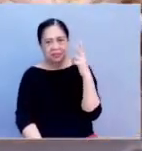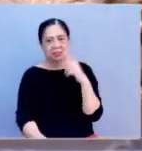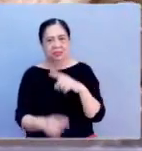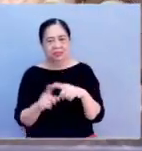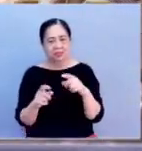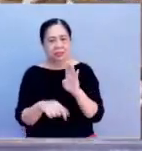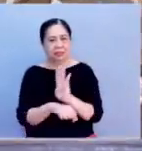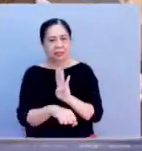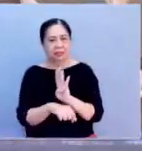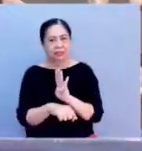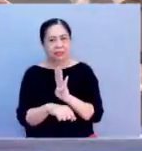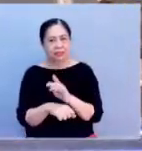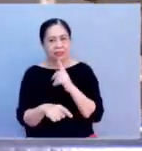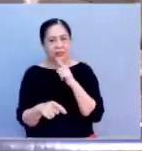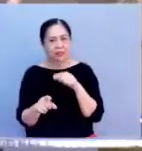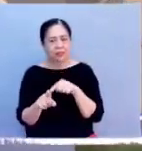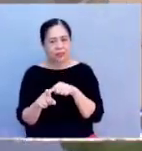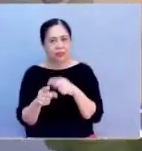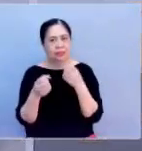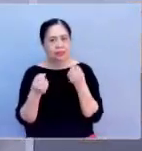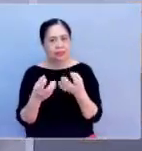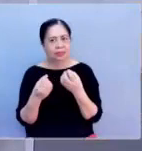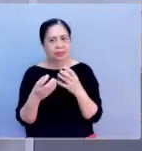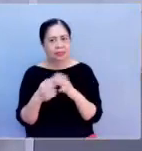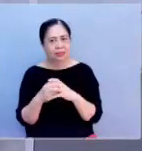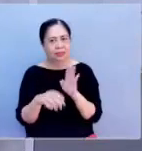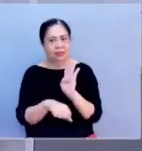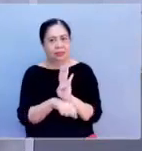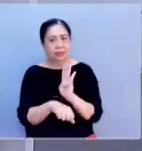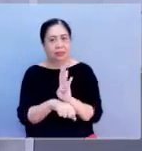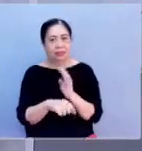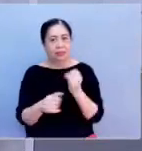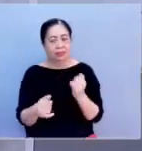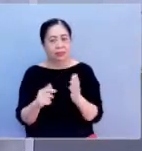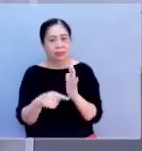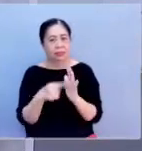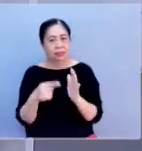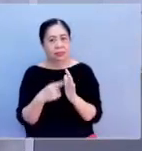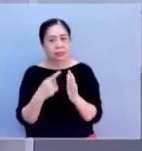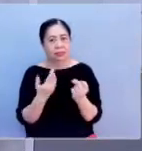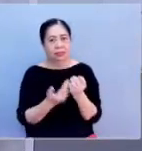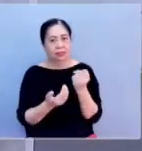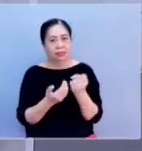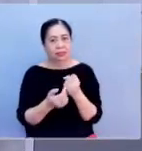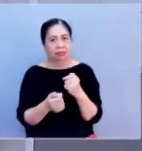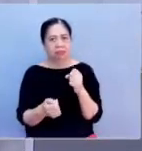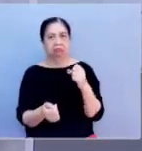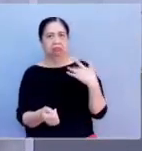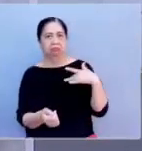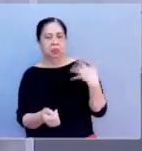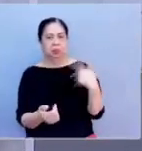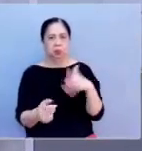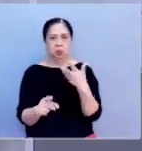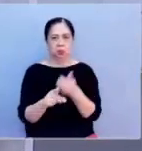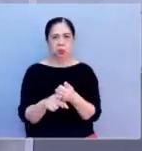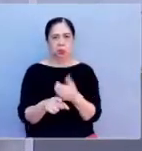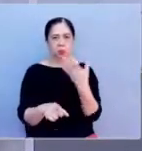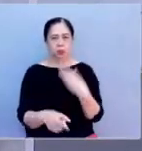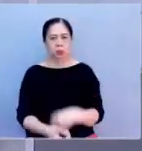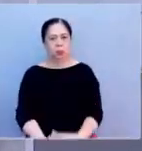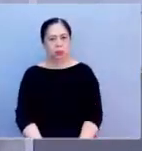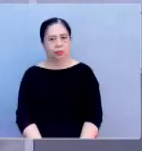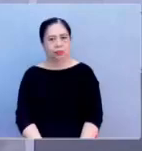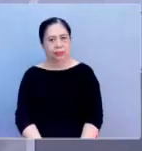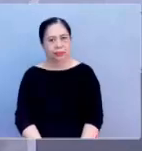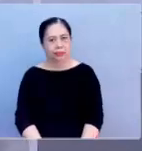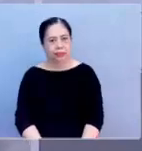lagi po ninyong iisipin, sa dami kasi ng nagne-negosyo ngayon, minsan mas simple, mas may dating. Yes. Mm-hmm. Galing mo doon, Zedric.